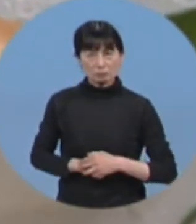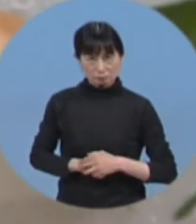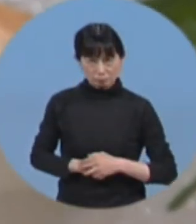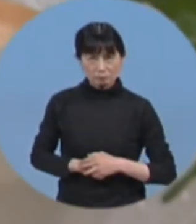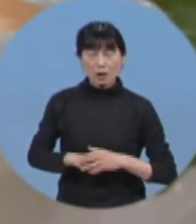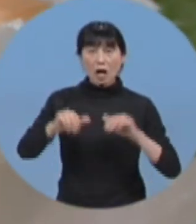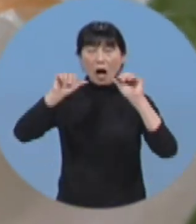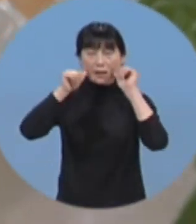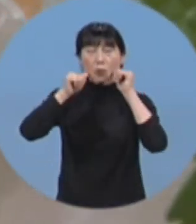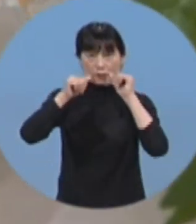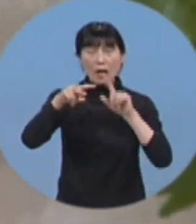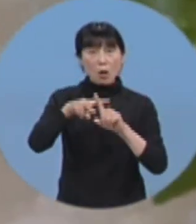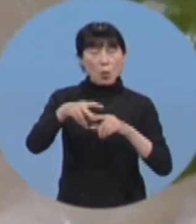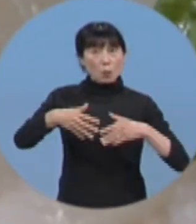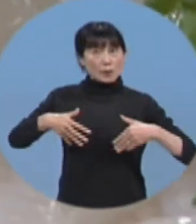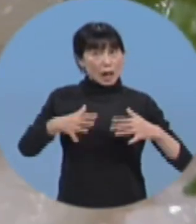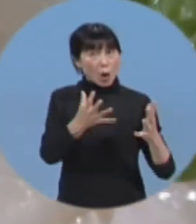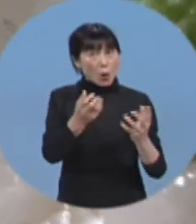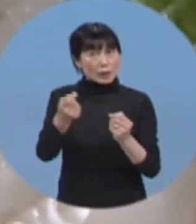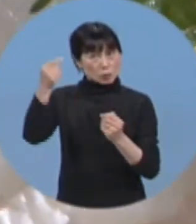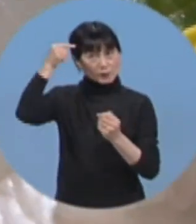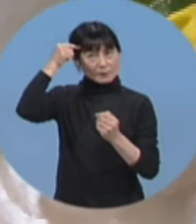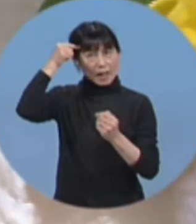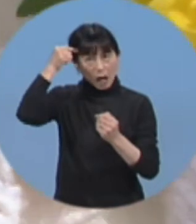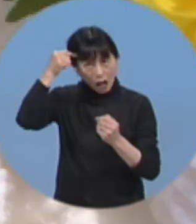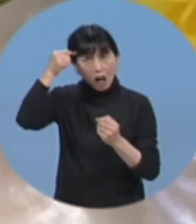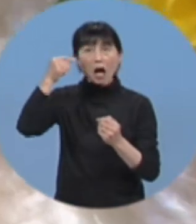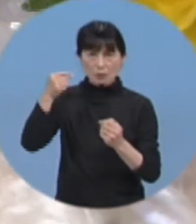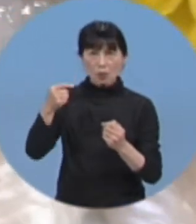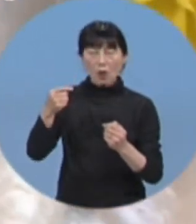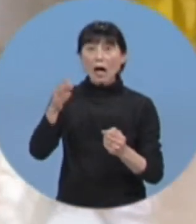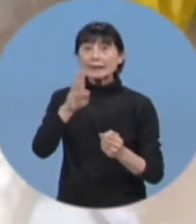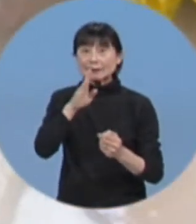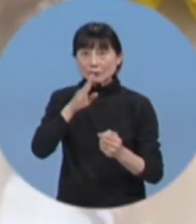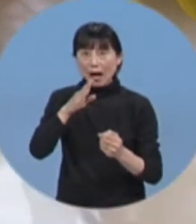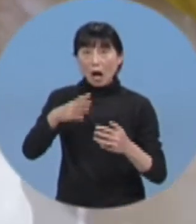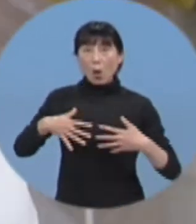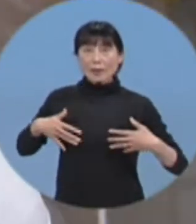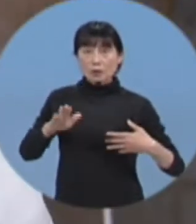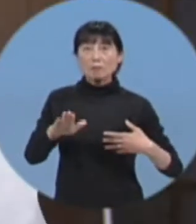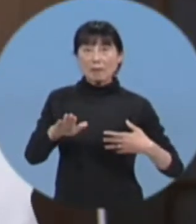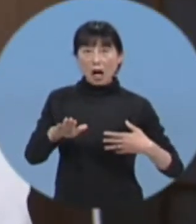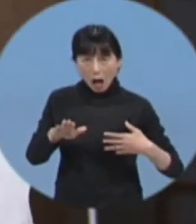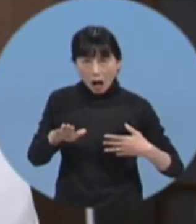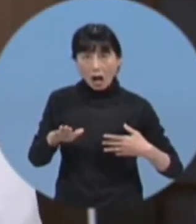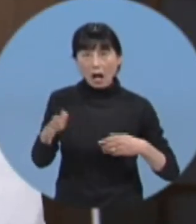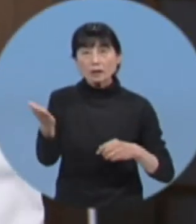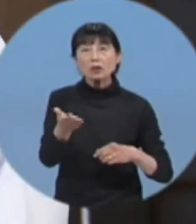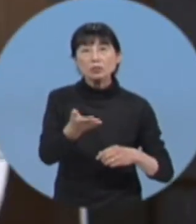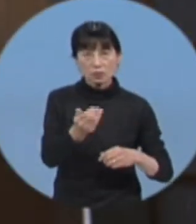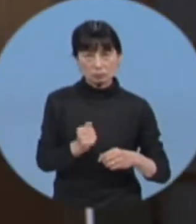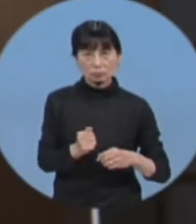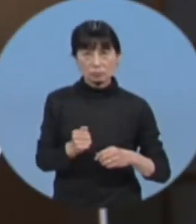アナゴってもっと小骨が多いのかと思ってました。 アナゴ、これ実は骨抜いてないんですよ。はい、そのまま切ってるんですけ